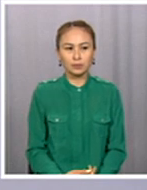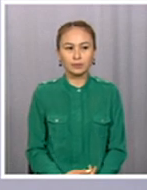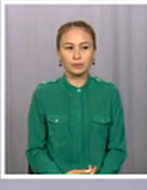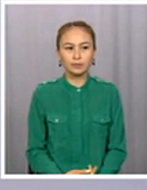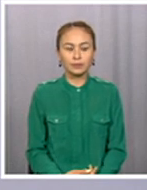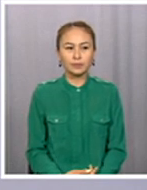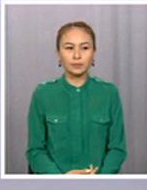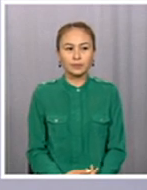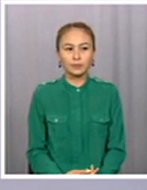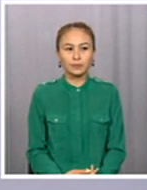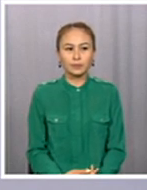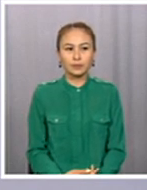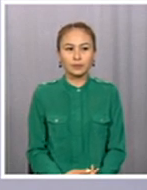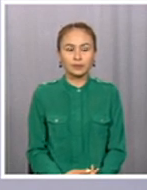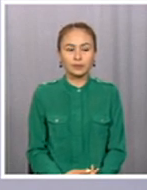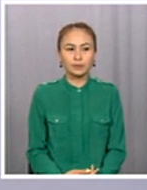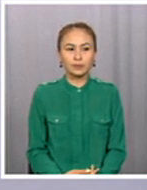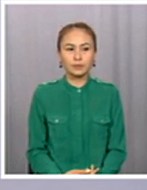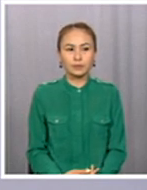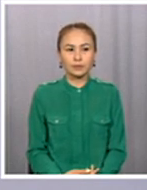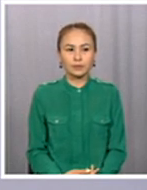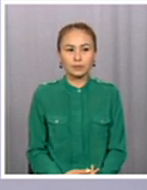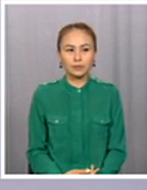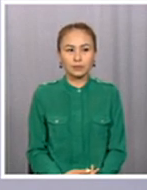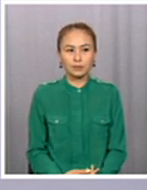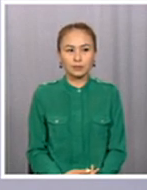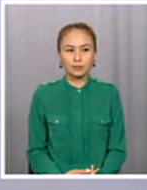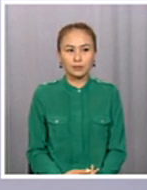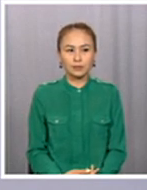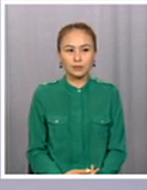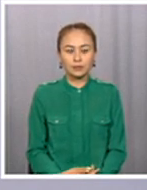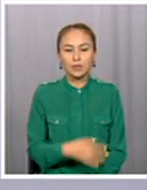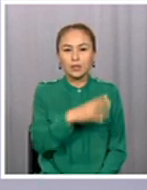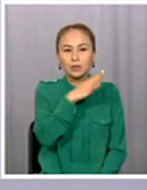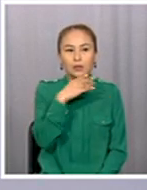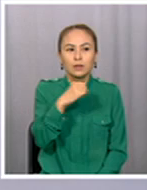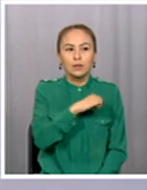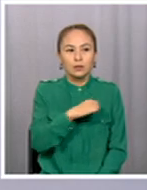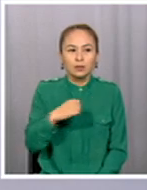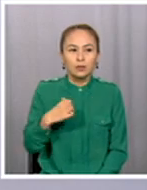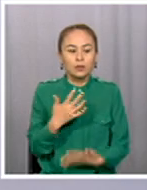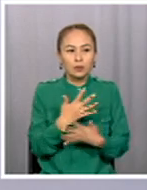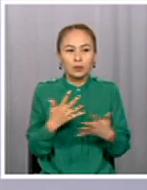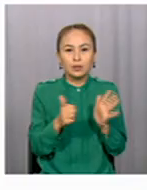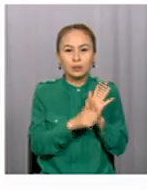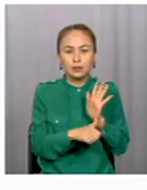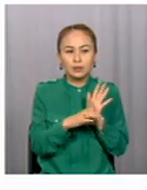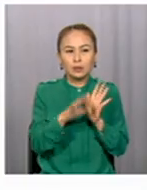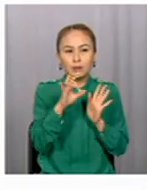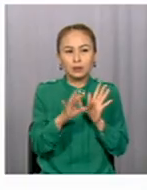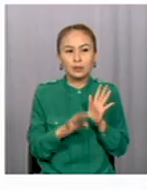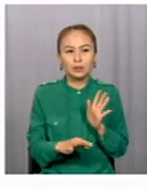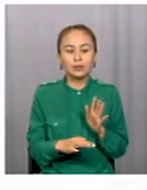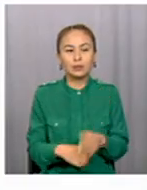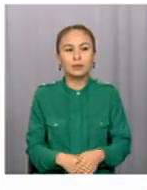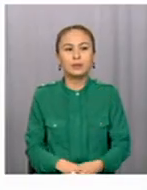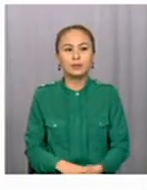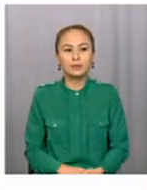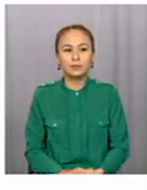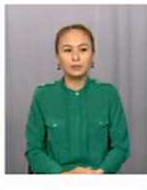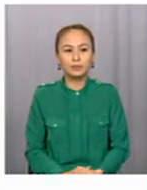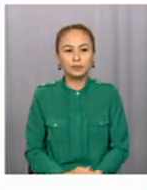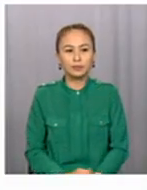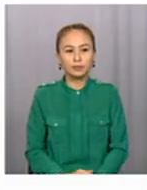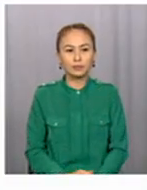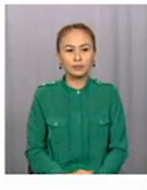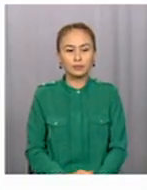ең көп бөлігі қалай деген шынымен де дұрыс екен, е? Ең көп бөлікті алып тұр 60%. Жазып қояйық, бұл